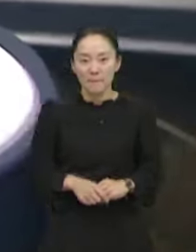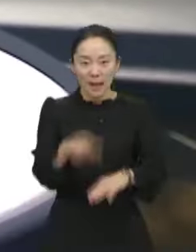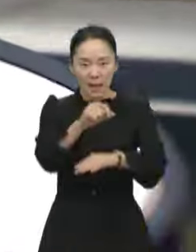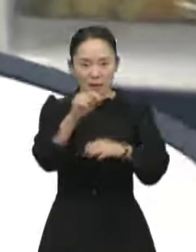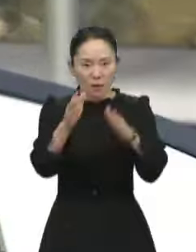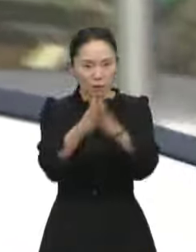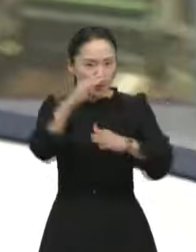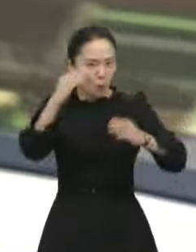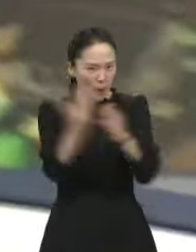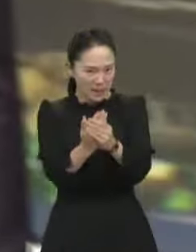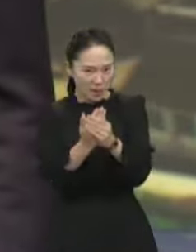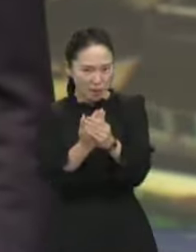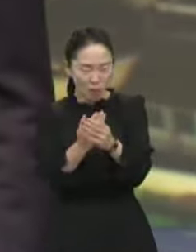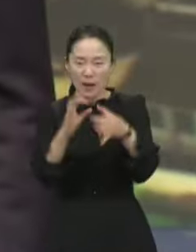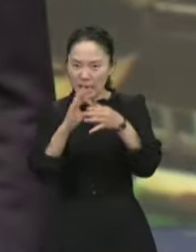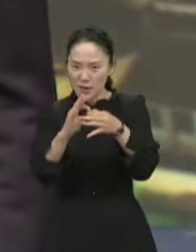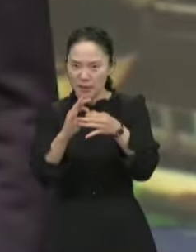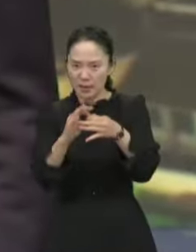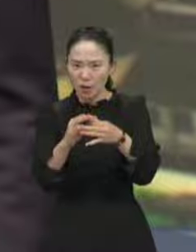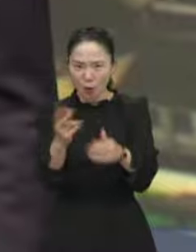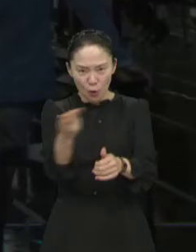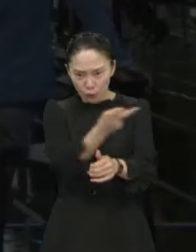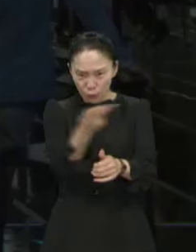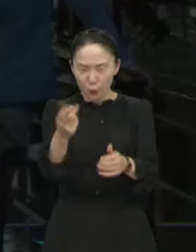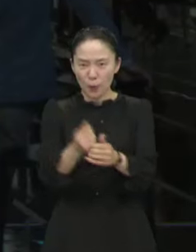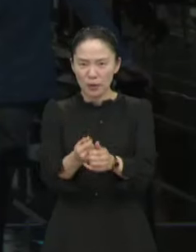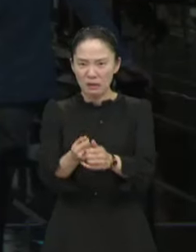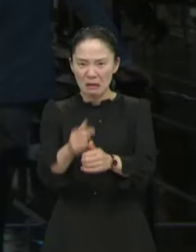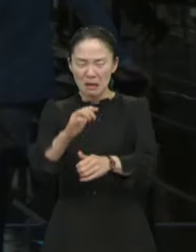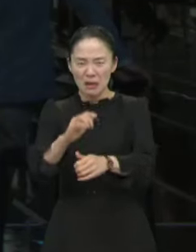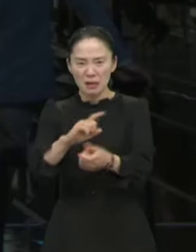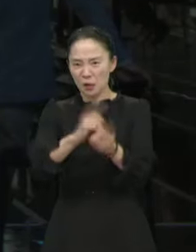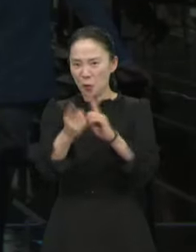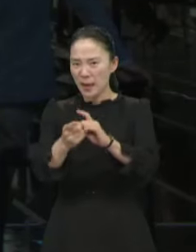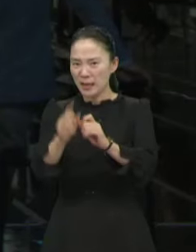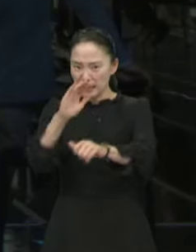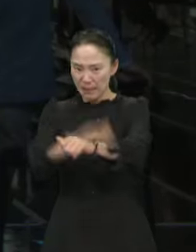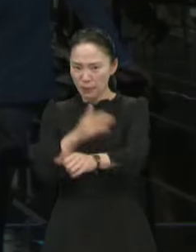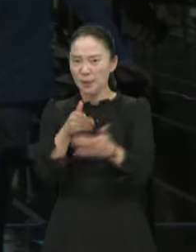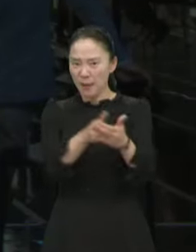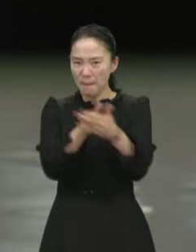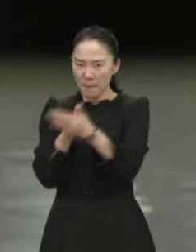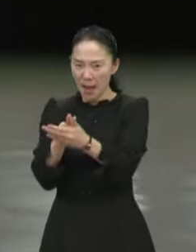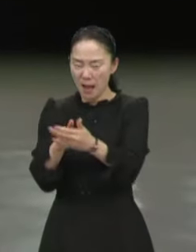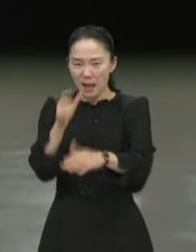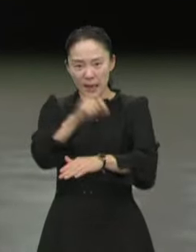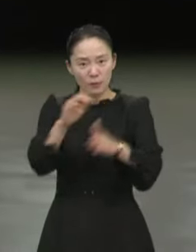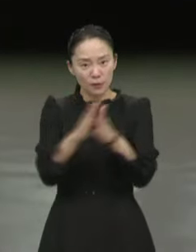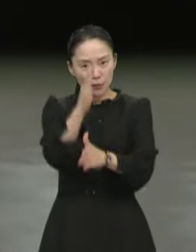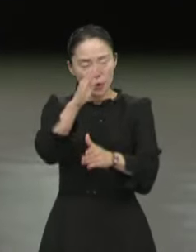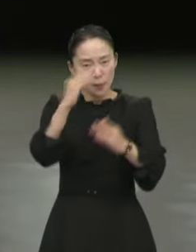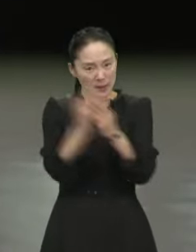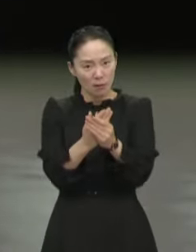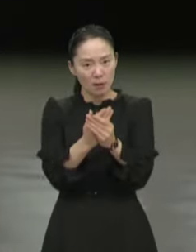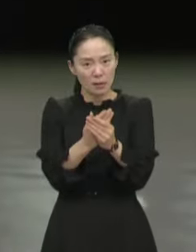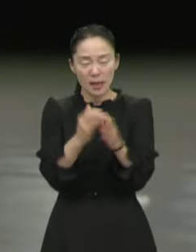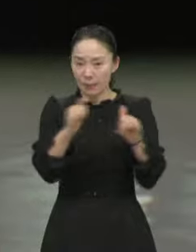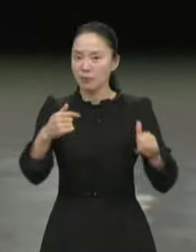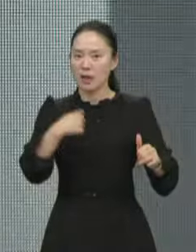행정수도 완성 방안을 놓고 두 후보는 서로의 책임을 언급하며 행정수도를 완성할 사람은 자신이라고